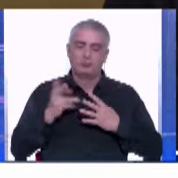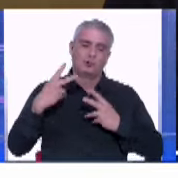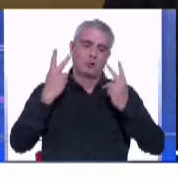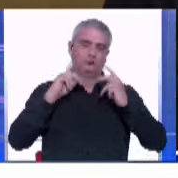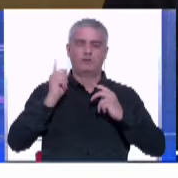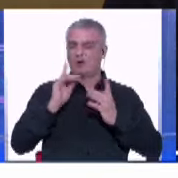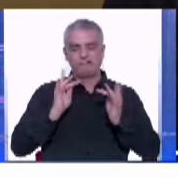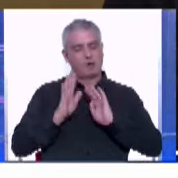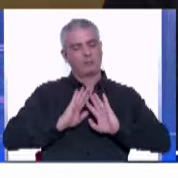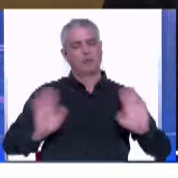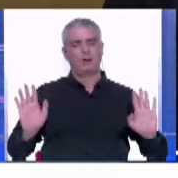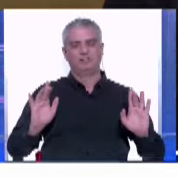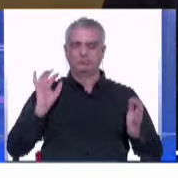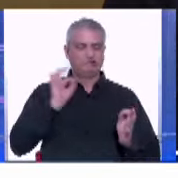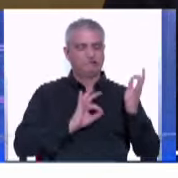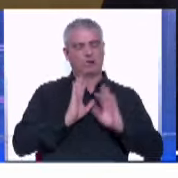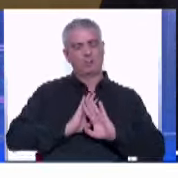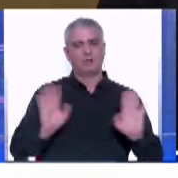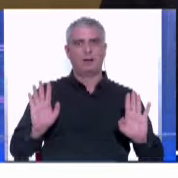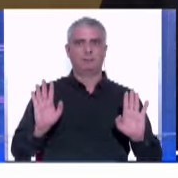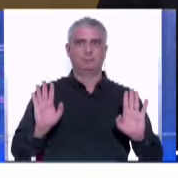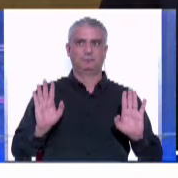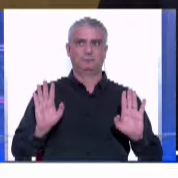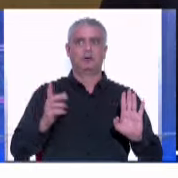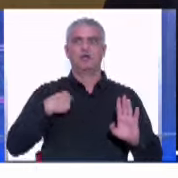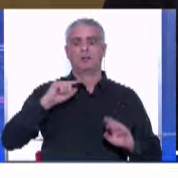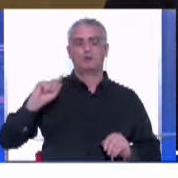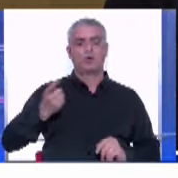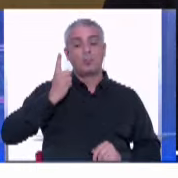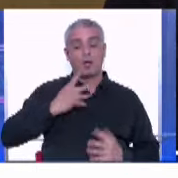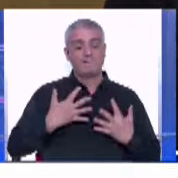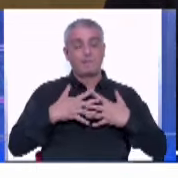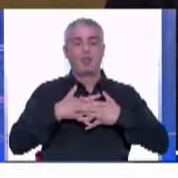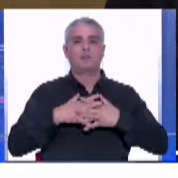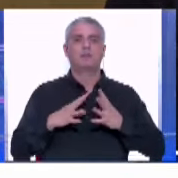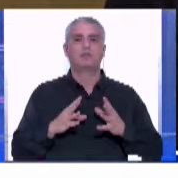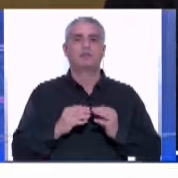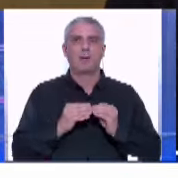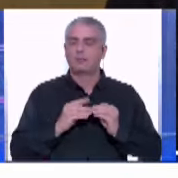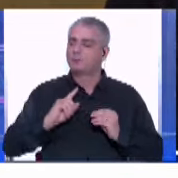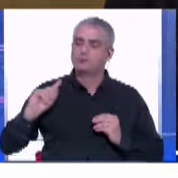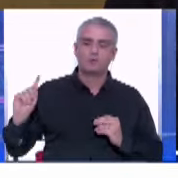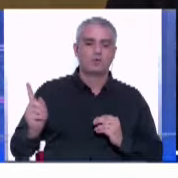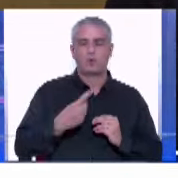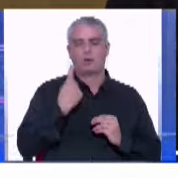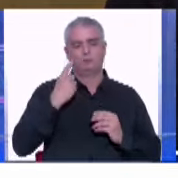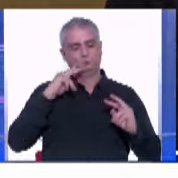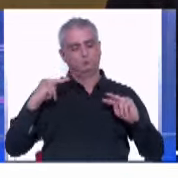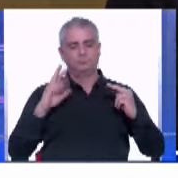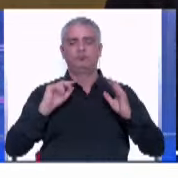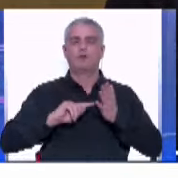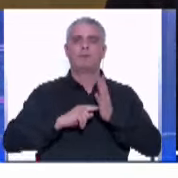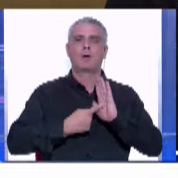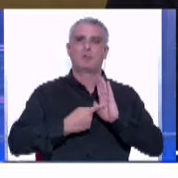די לפלגנות, די לשיסוי, די לשיסוע. אנחנו כולנו חייבים להתאחד ביחד, מכל הכיוונים, מכל הזוויות, למען